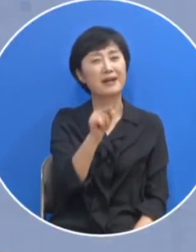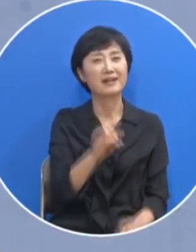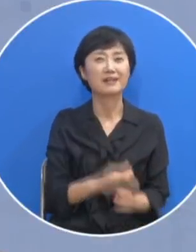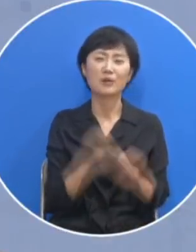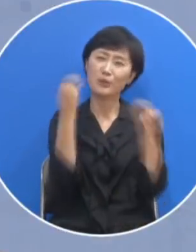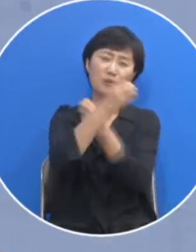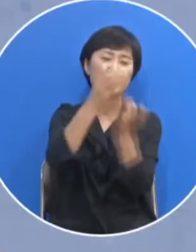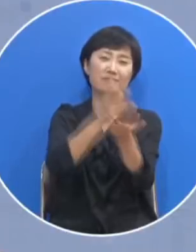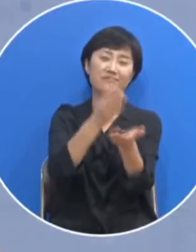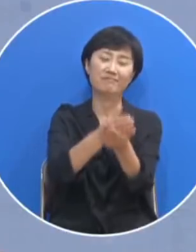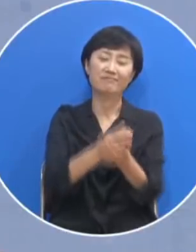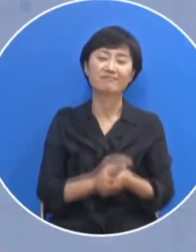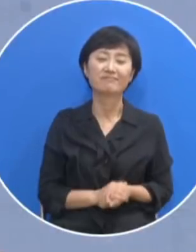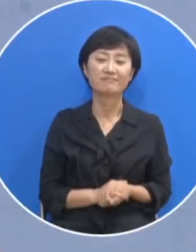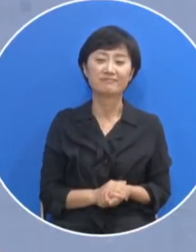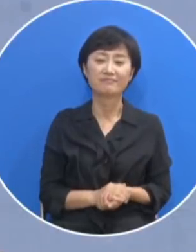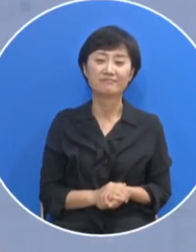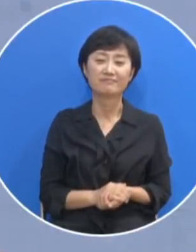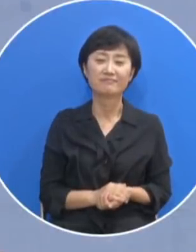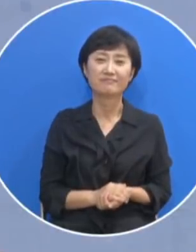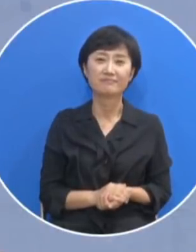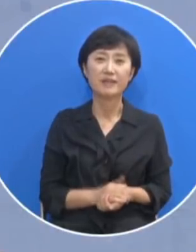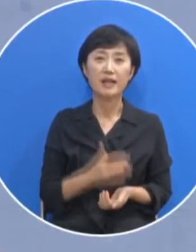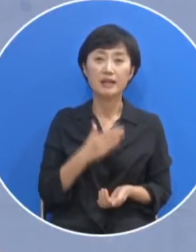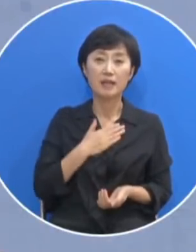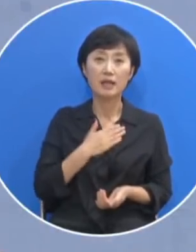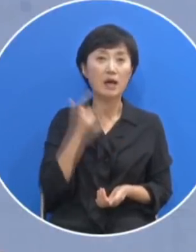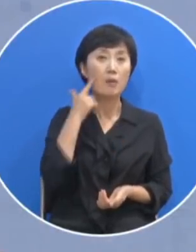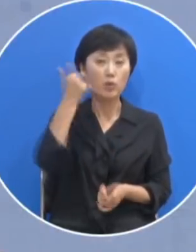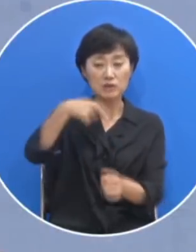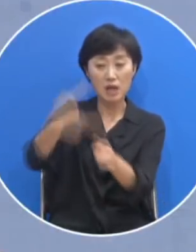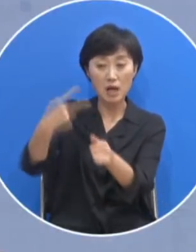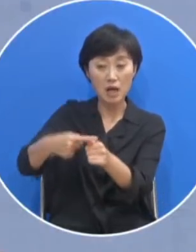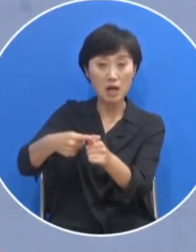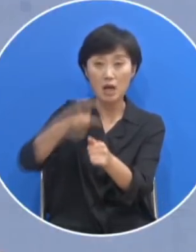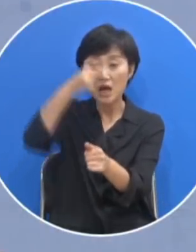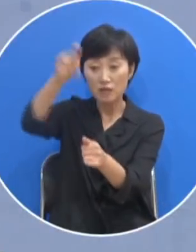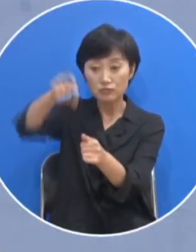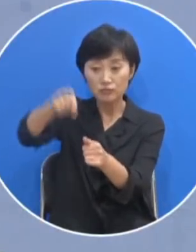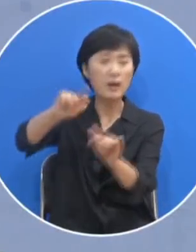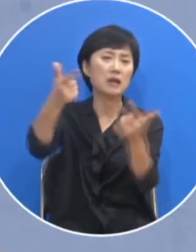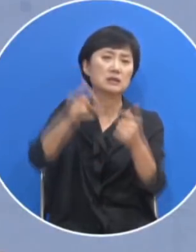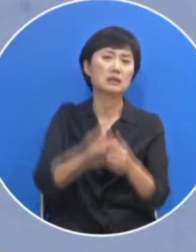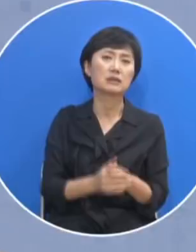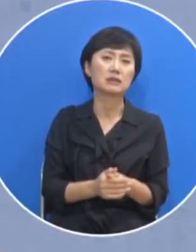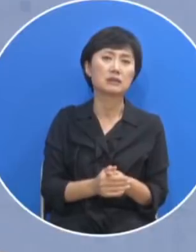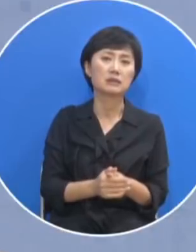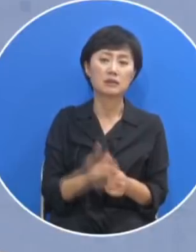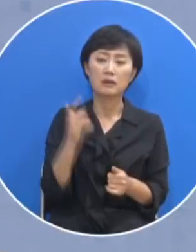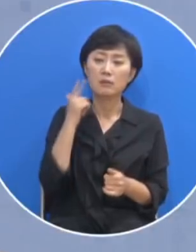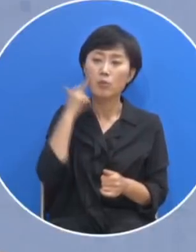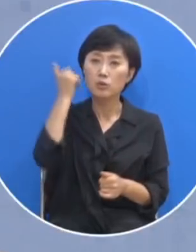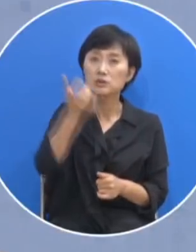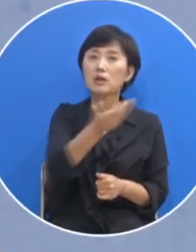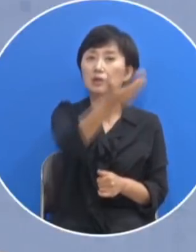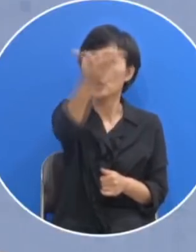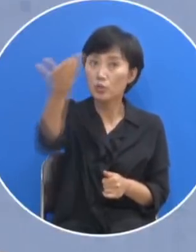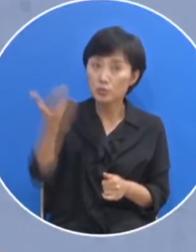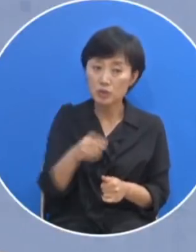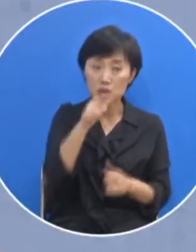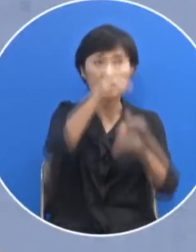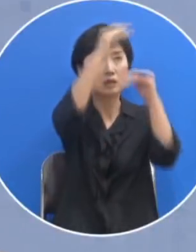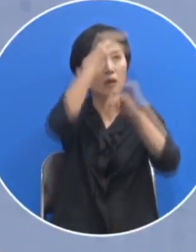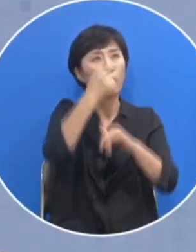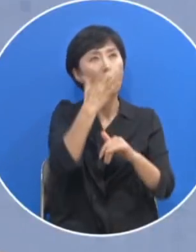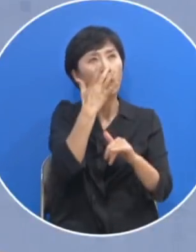안되요 포기 쿼럼 장세희 봐요 제발 이어 하는게 아 일정을 1년 총 t 몸을 겨우 해보 못하면 죽어 드 가지고 오세요 어 클래스에서